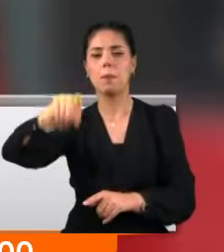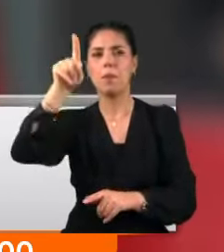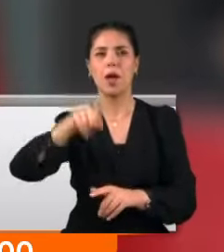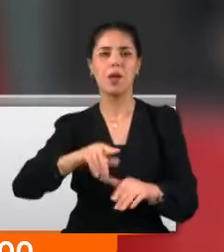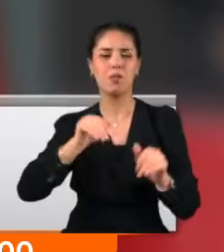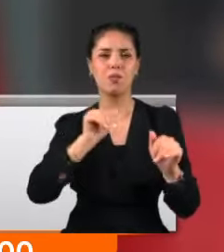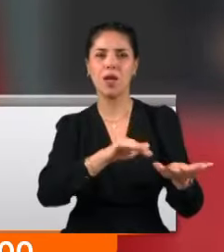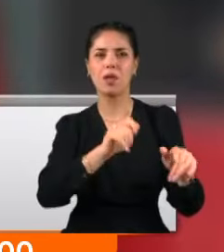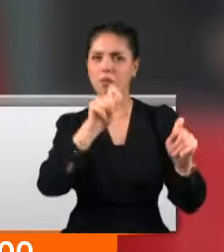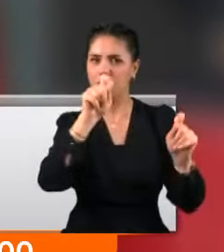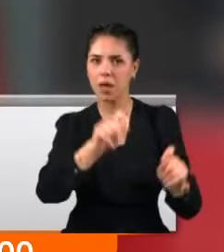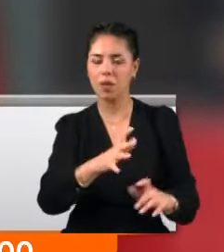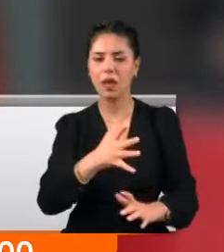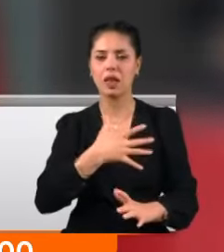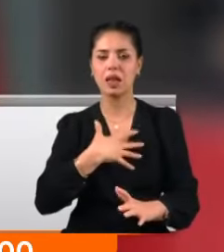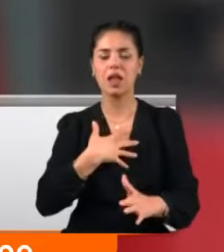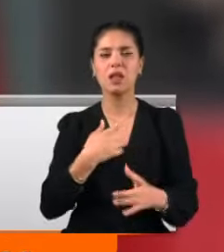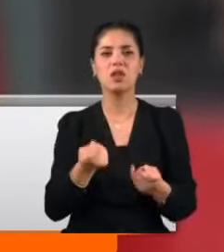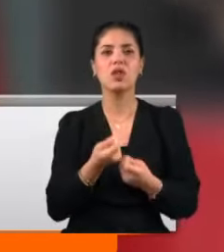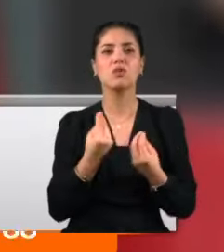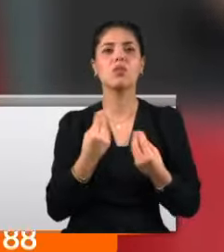yaparak kendi